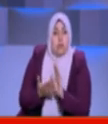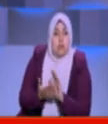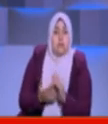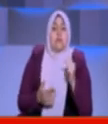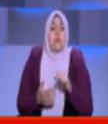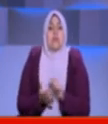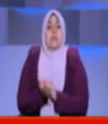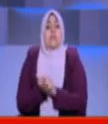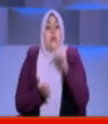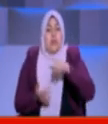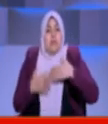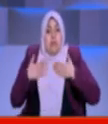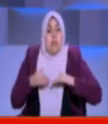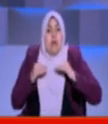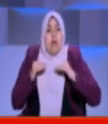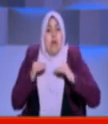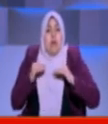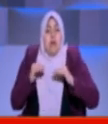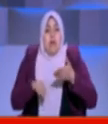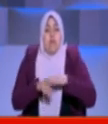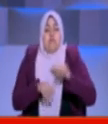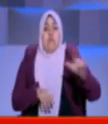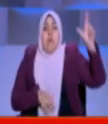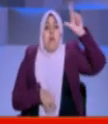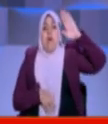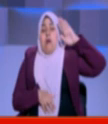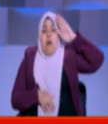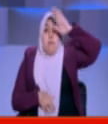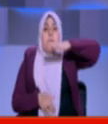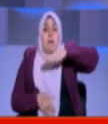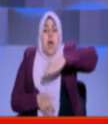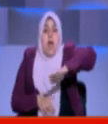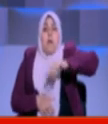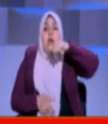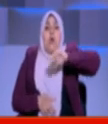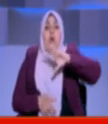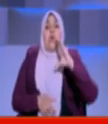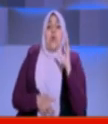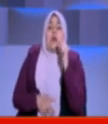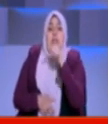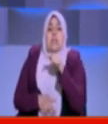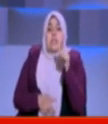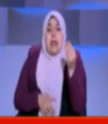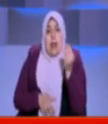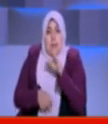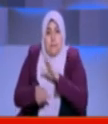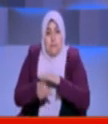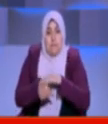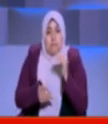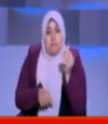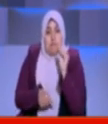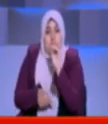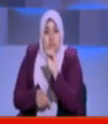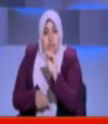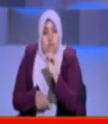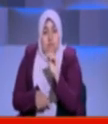رسالة الطمأنة إذا كانت ستحمل على هذا الوجه أتت من الرئيس العراقي بالقول بأن على السيد مصطفى الكاظمي بعد تكليفه أن يعد العدة